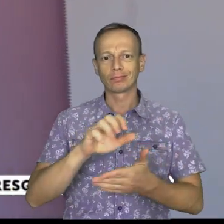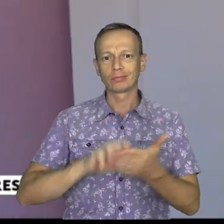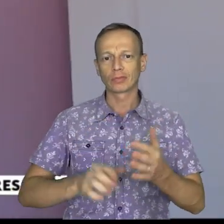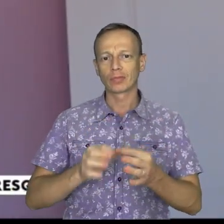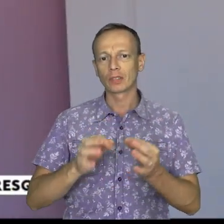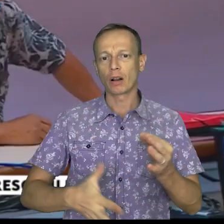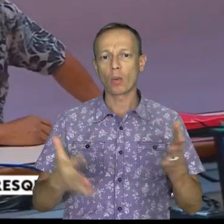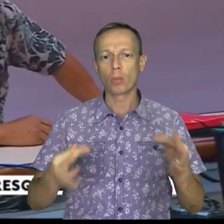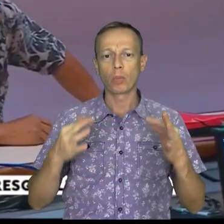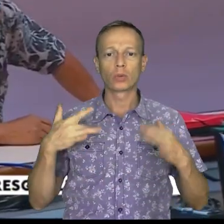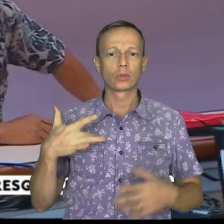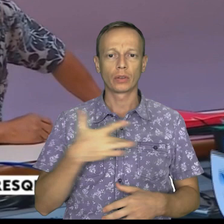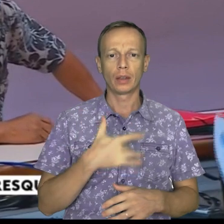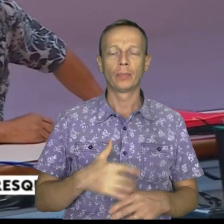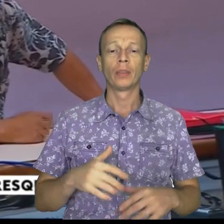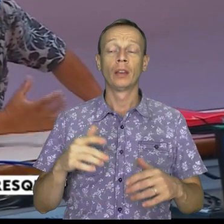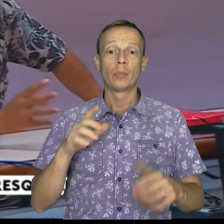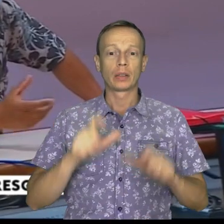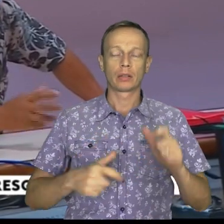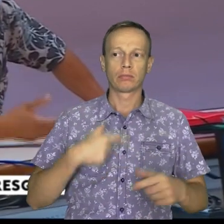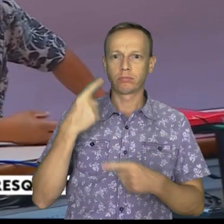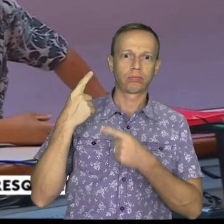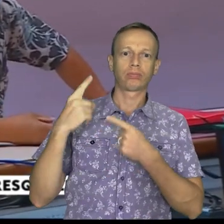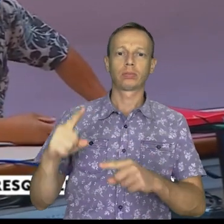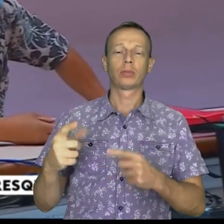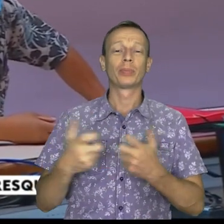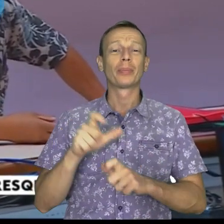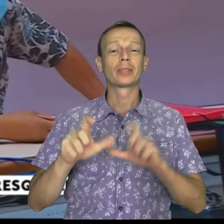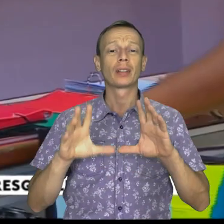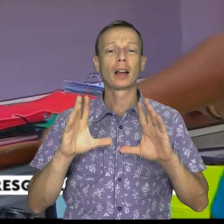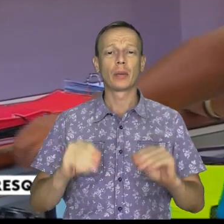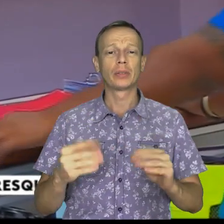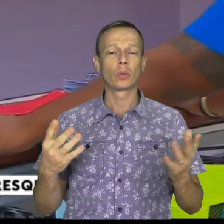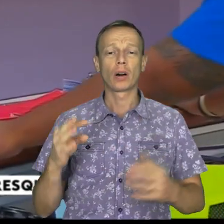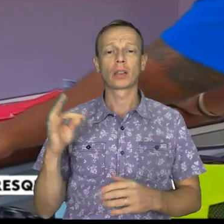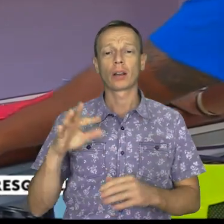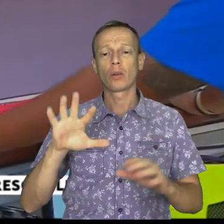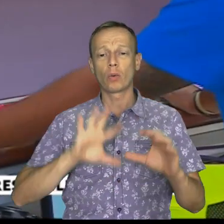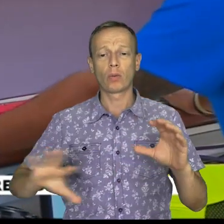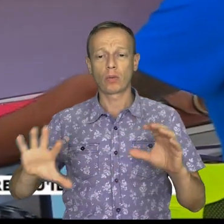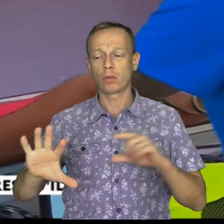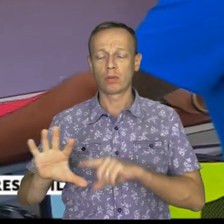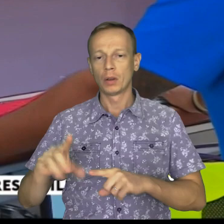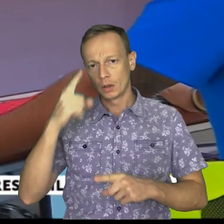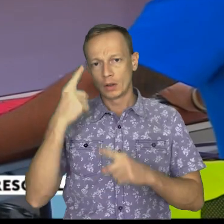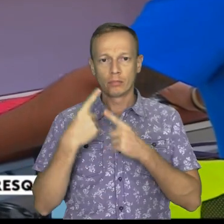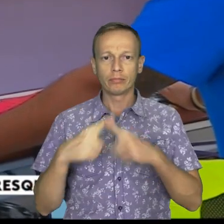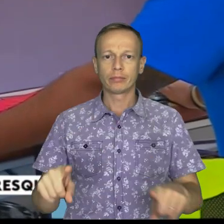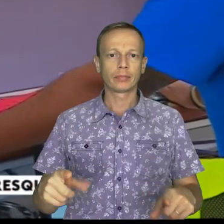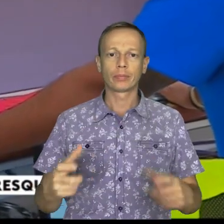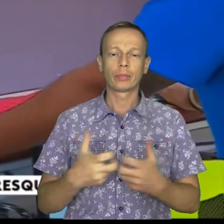Thomas Statius. Les habitants de la presqu'île, eux aussi, sont inquiets, comme l'explique le maire de Vairao au micro de